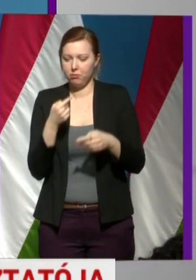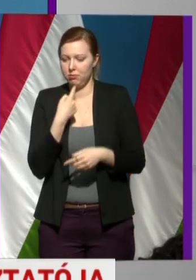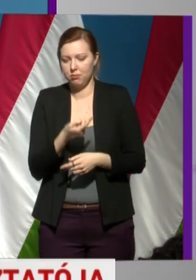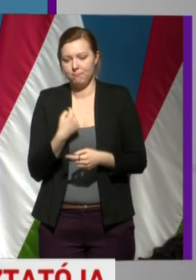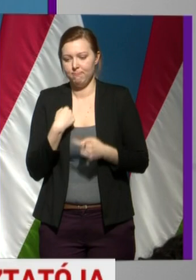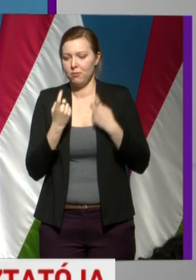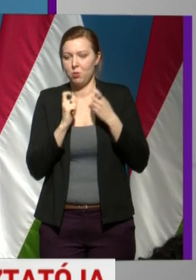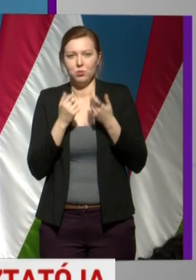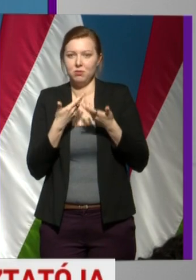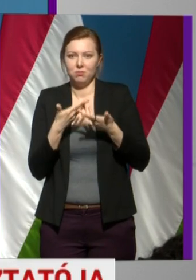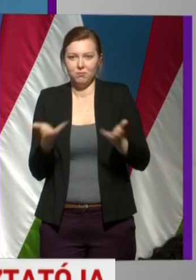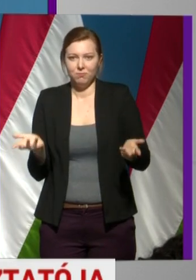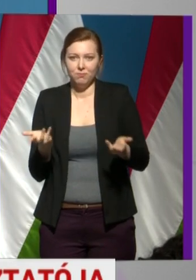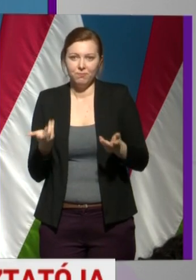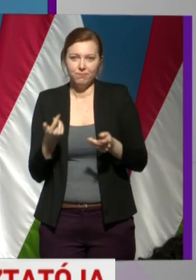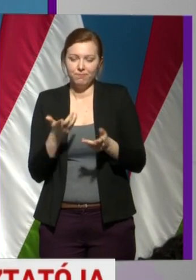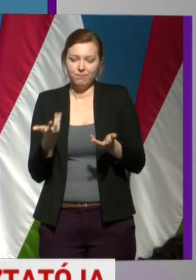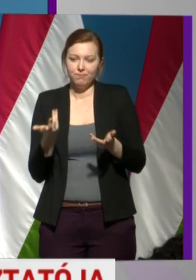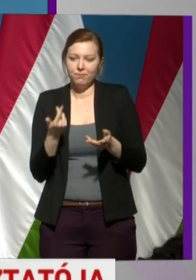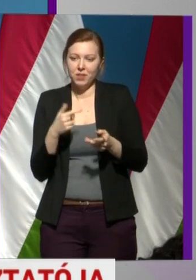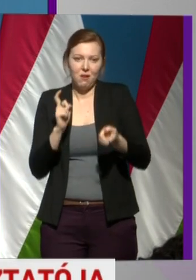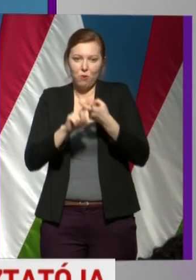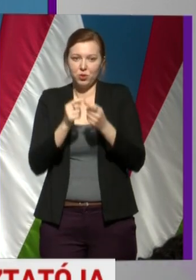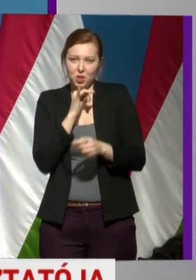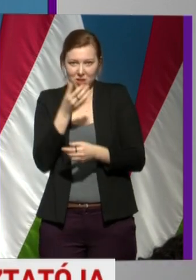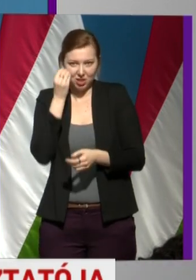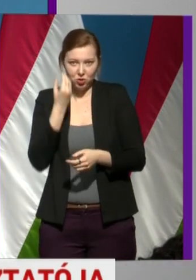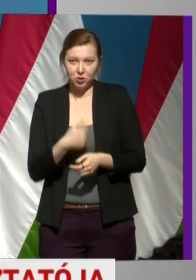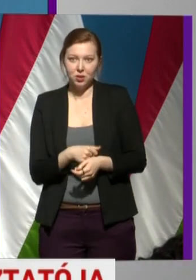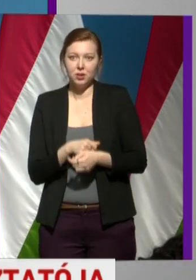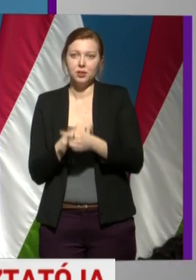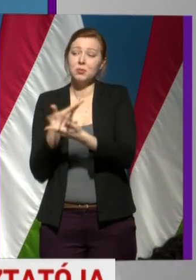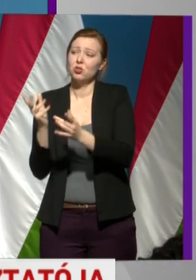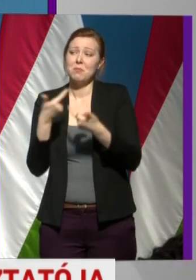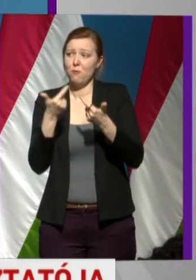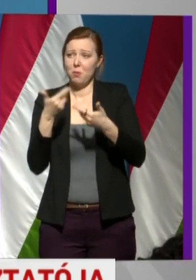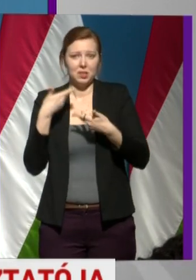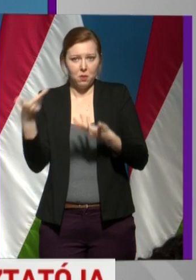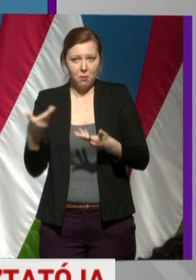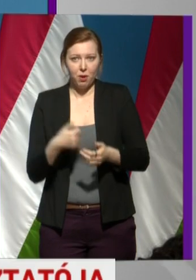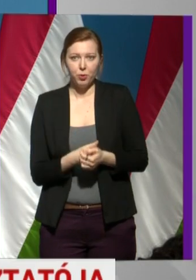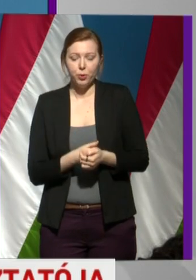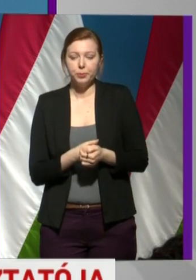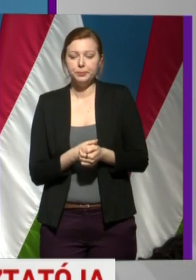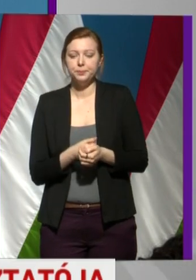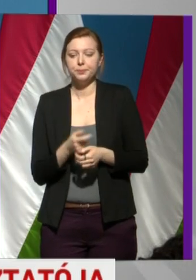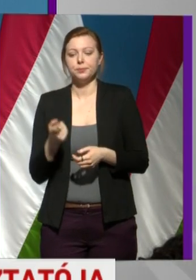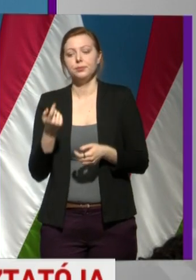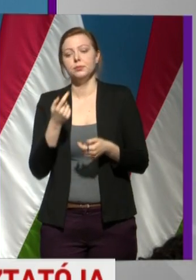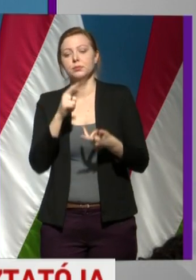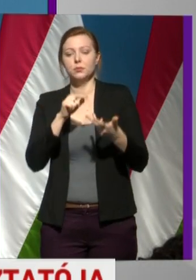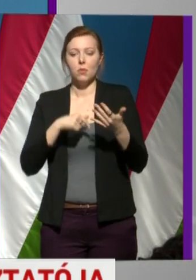azt gondolom, hogy nek senki sem örülne, hogy itt ilyen adatokat hoznánk nyilvánosságra. Azok, akik szükségesek